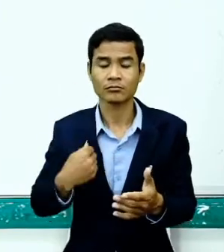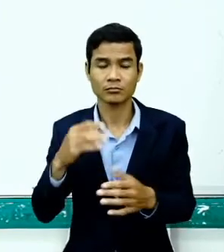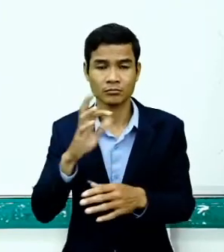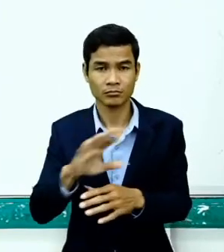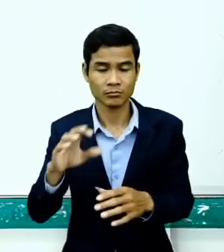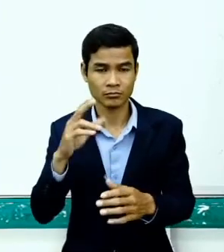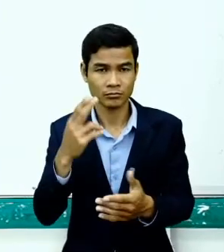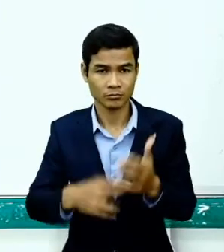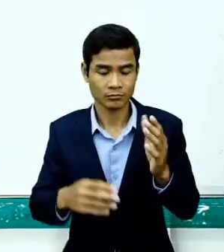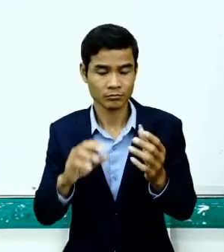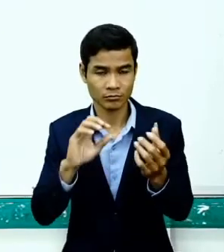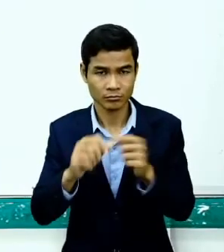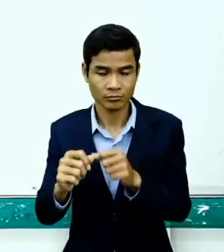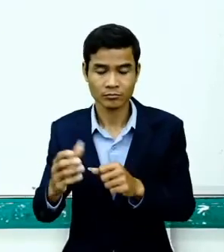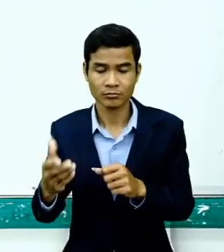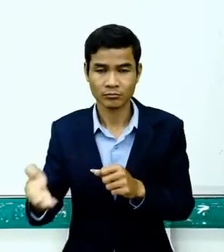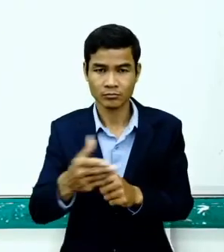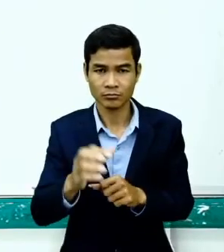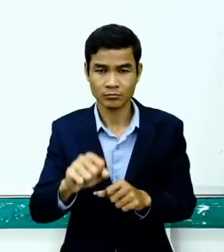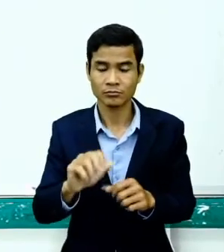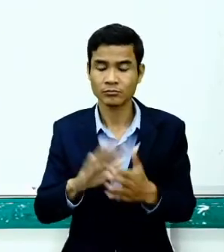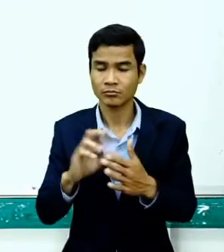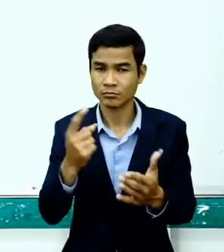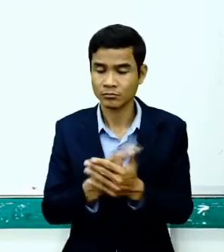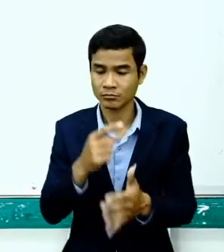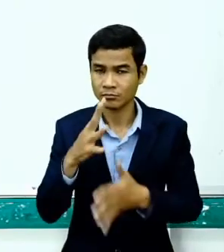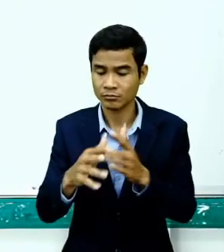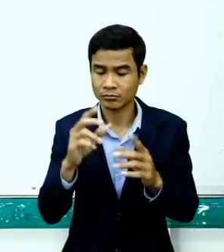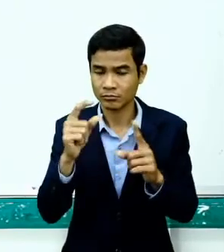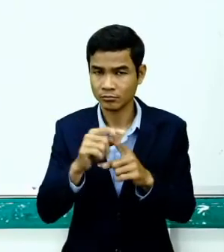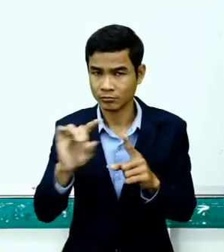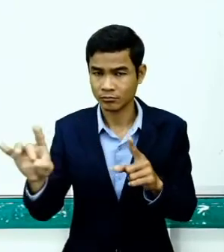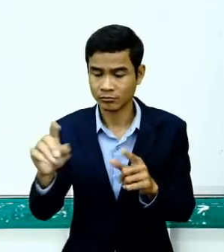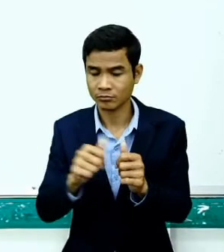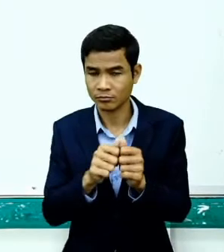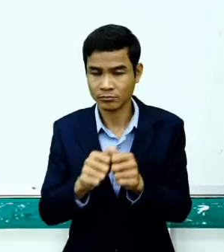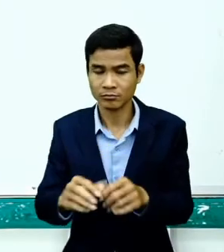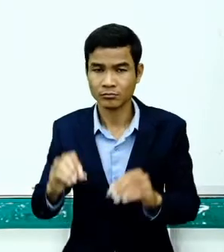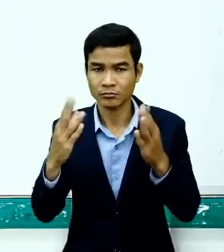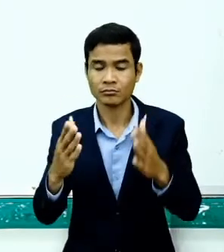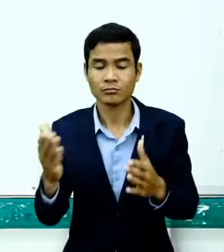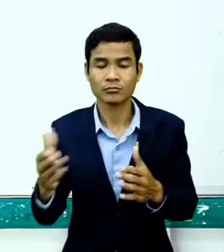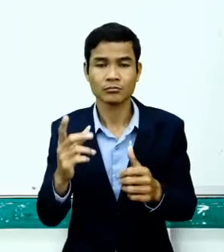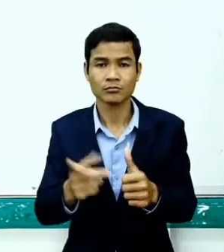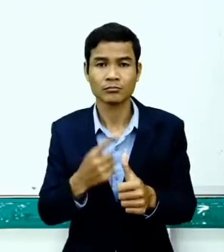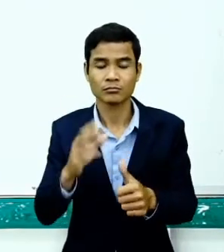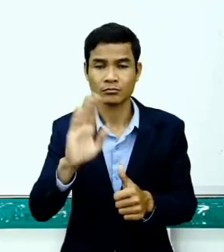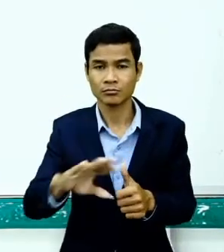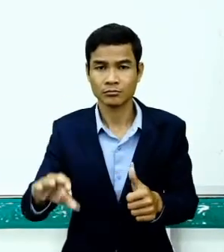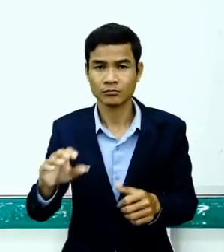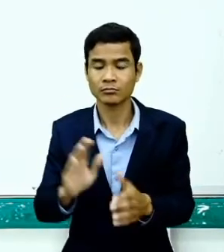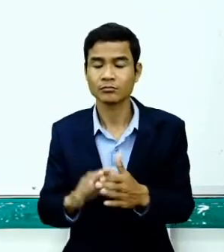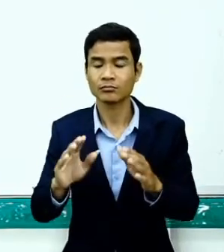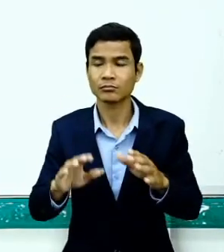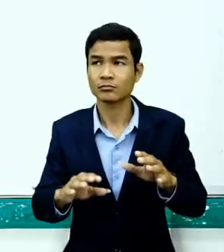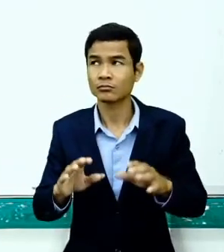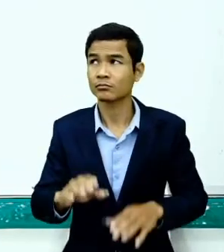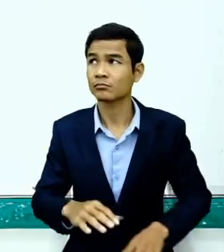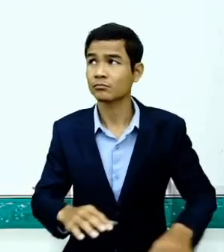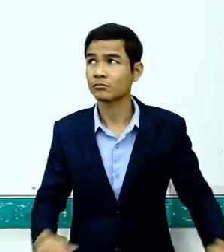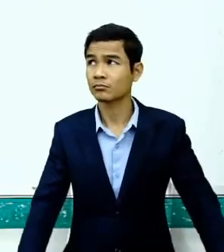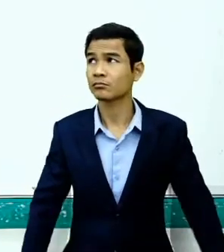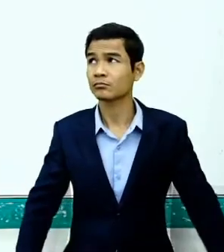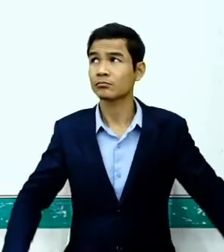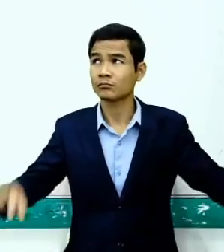រចល័តអ្វីខ្លះដើម្បីឲ្យកូនកូនចូលរួមអានព្យាងជាមួយអ្នកគ្រូជាដំបូងកូនកូនត្រូវលើកដៃឡើងលើសិនទៅ